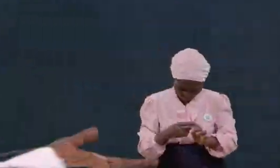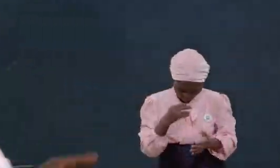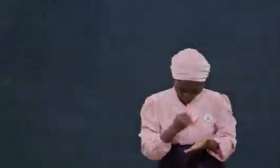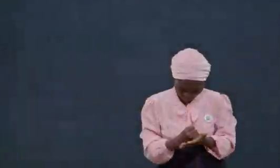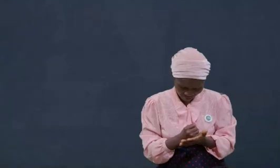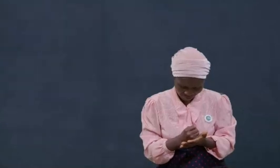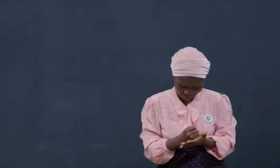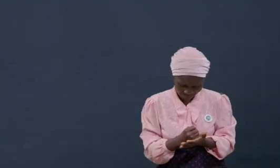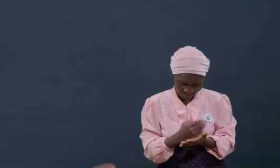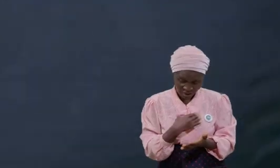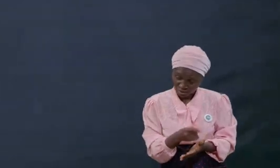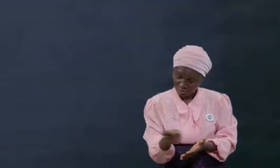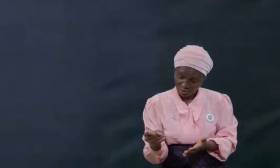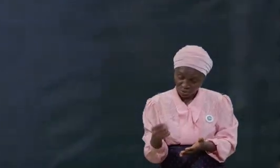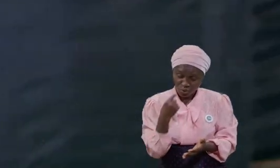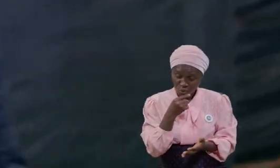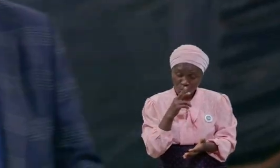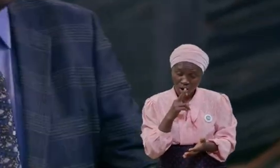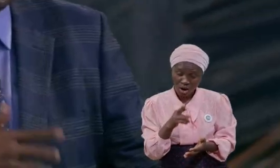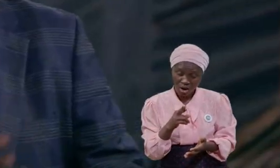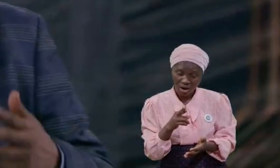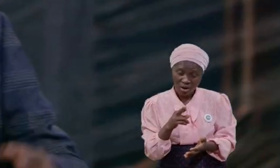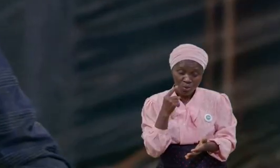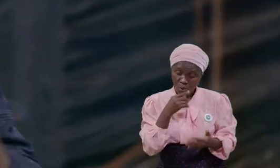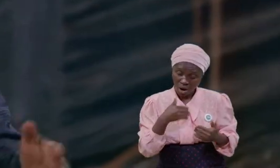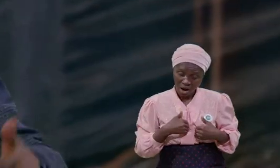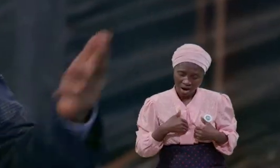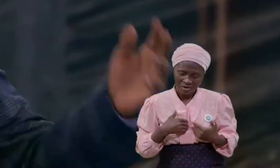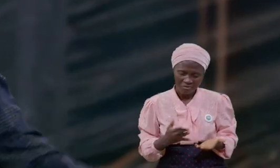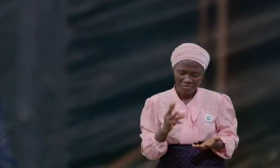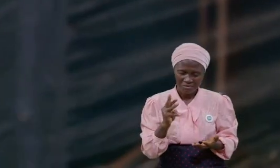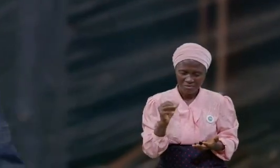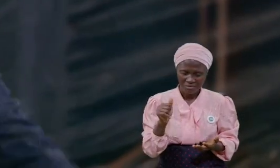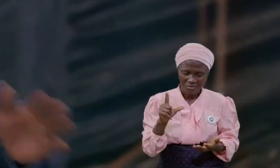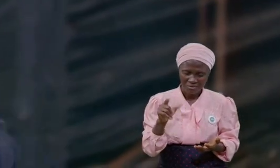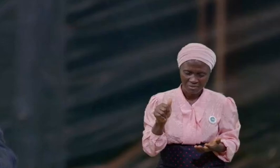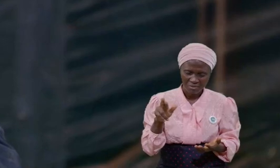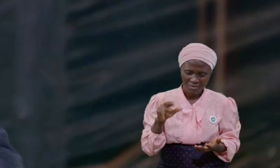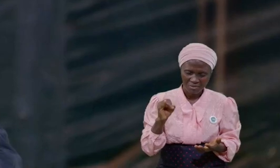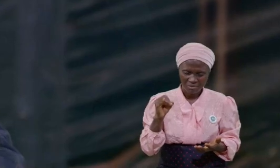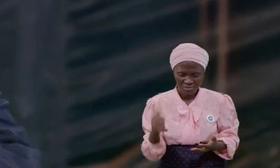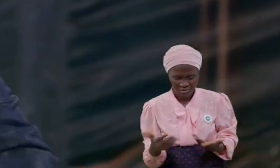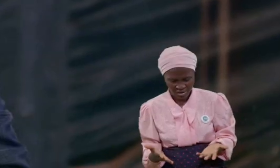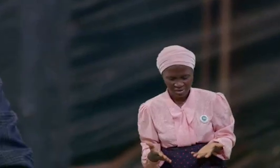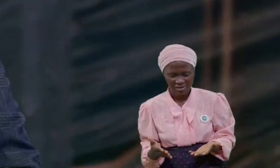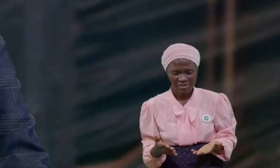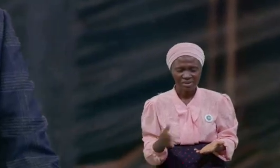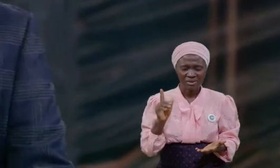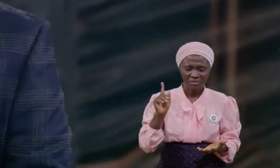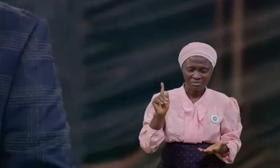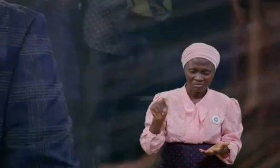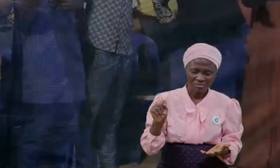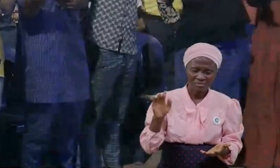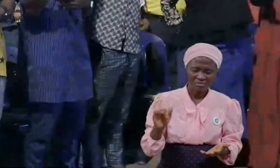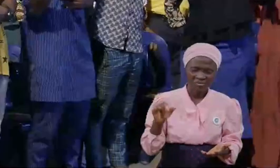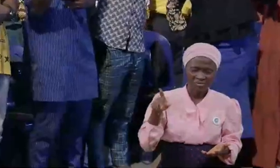Et ceux qui ont le palu, fièvre typhoïde, problème d'urine, diabète,